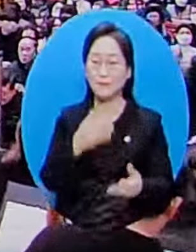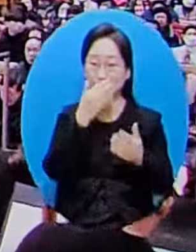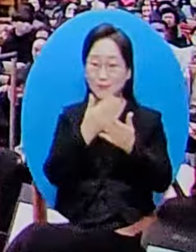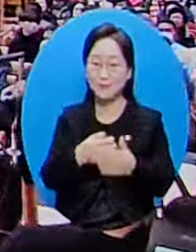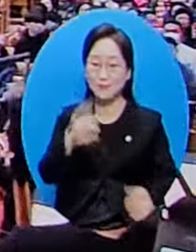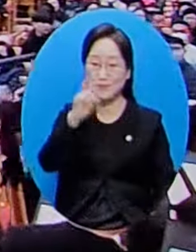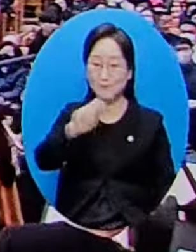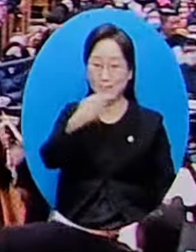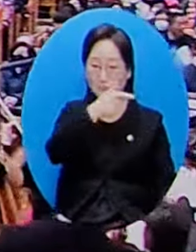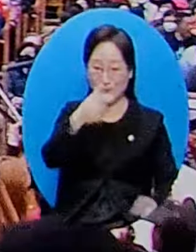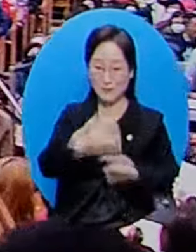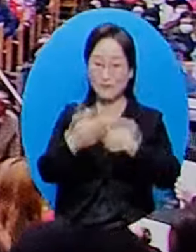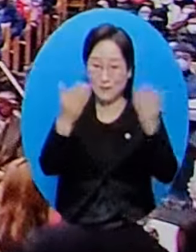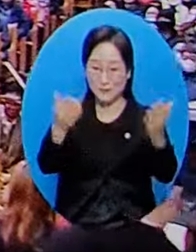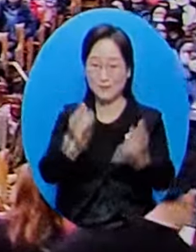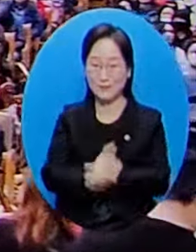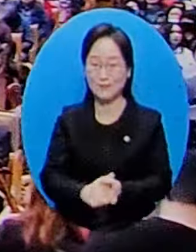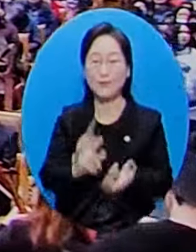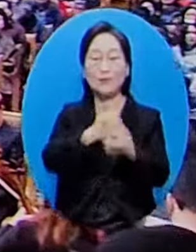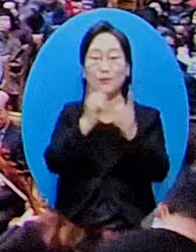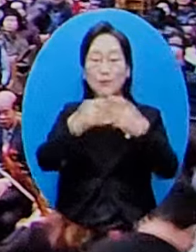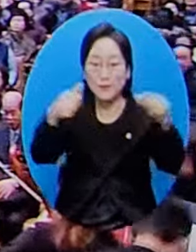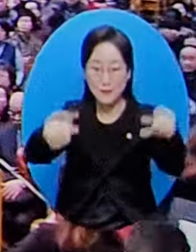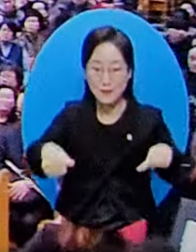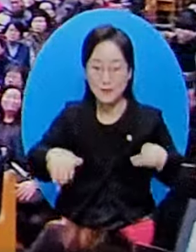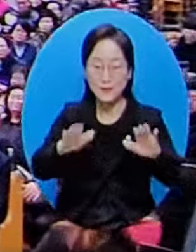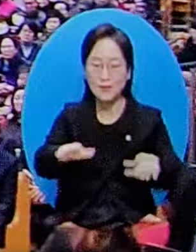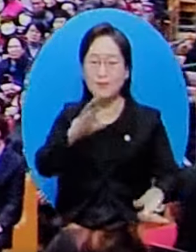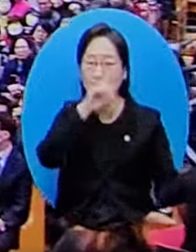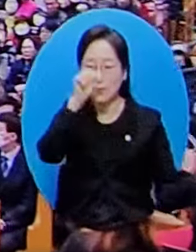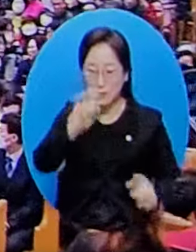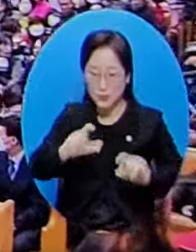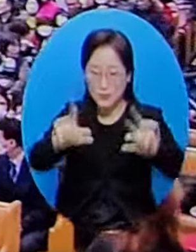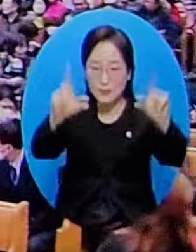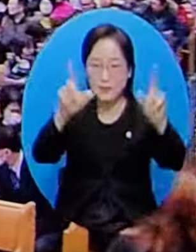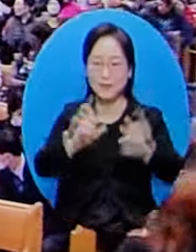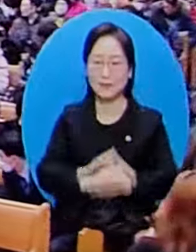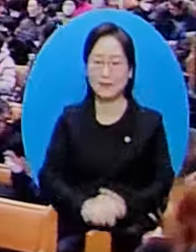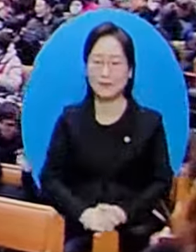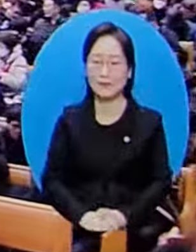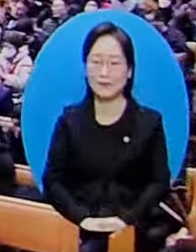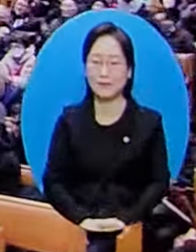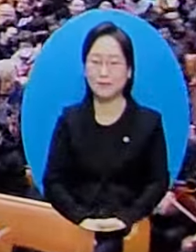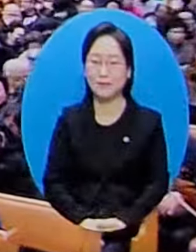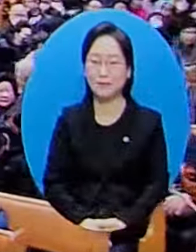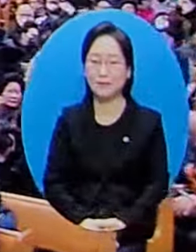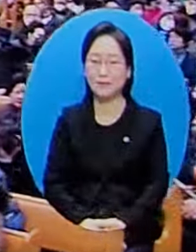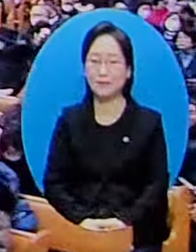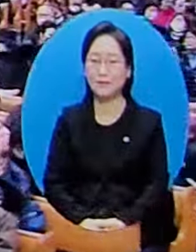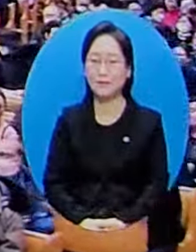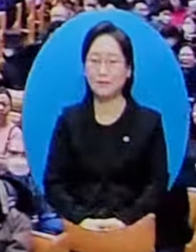귀한 찬양을 감사드립니다. 인사 나누겠습니다. 오늘은 참으로 좋은 날입니다.